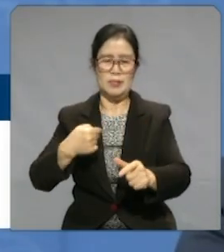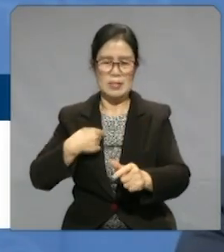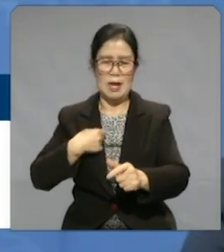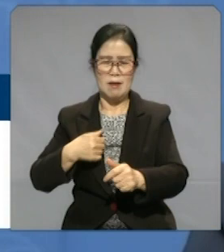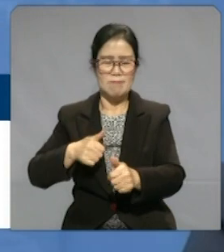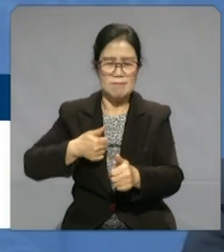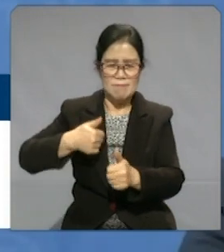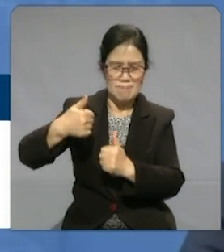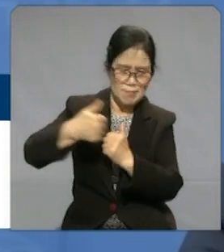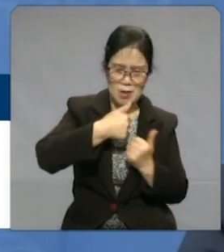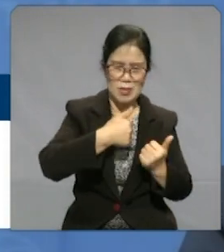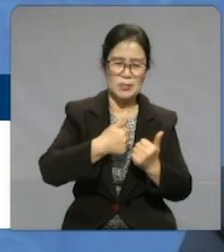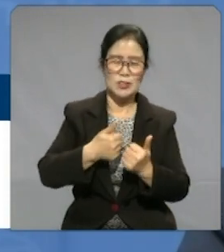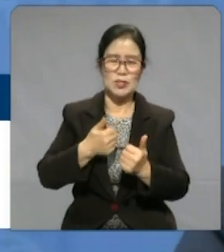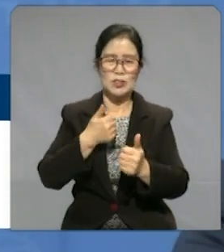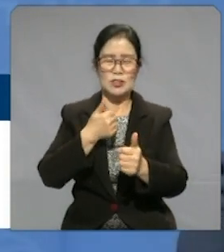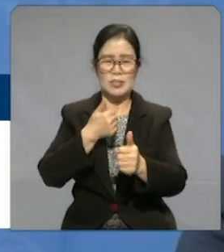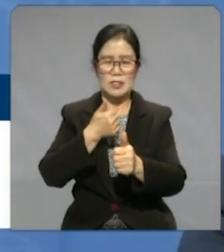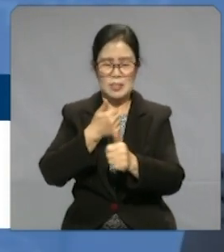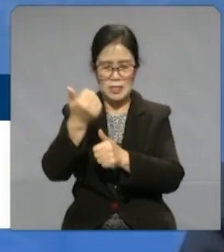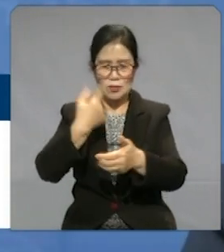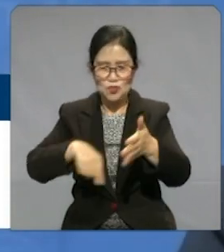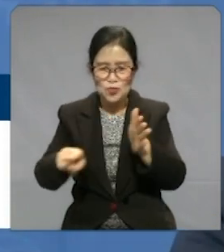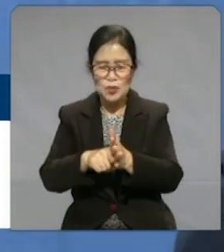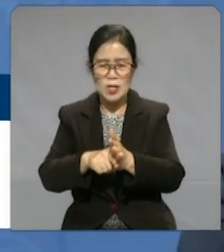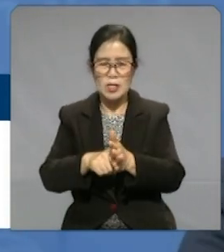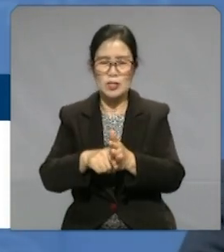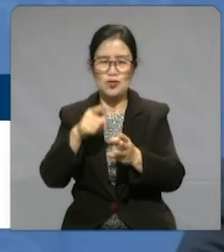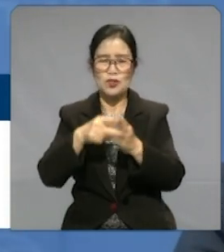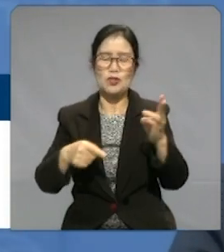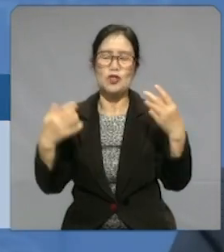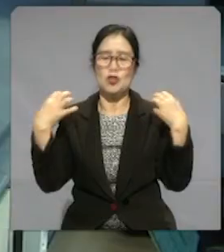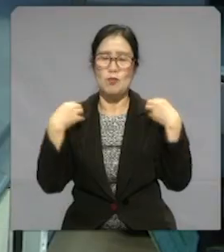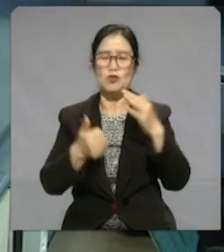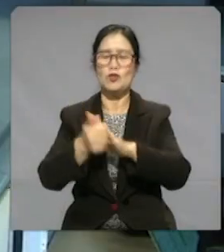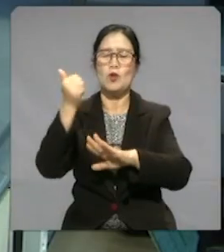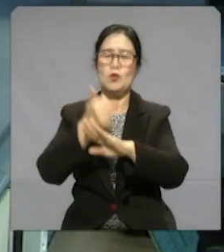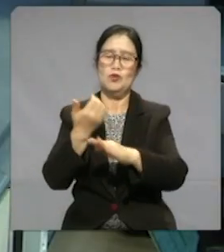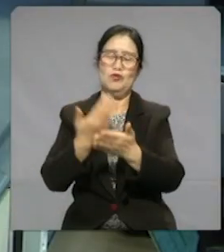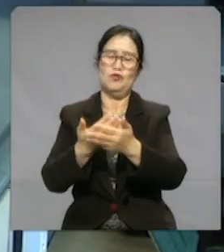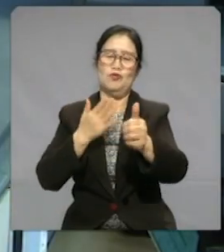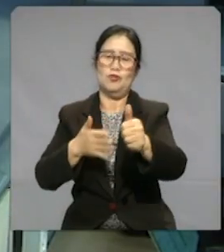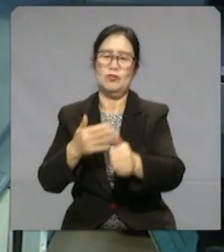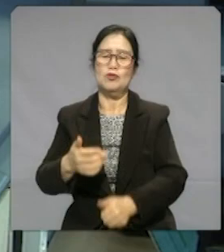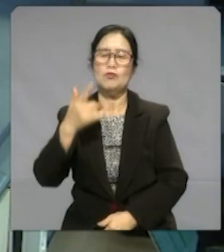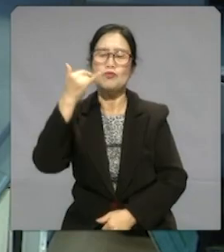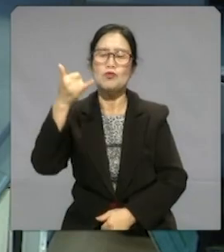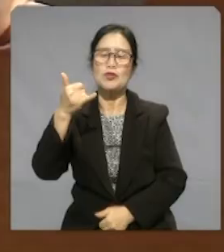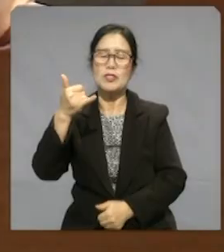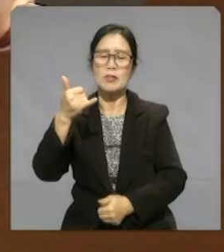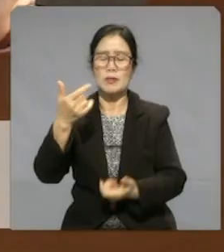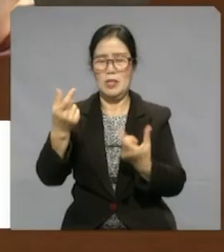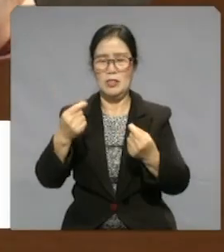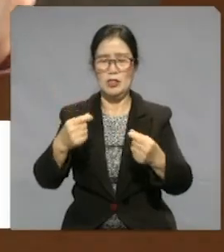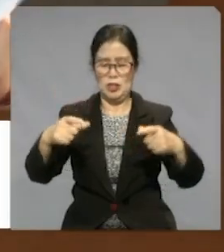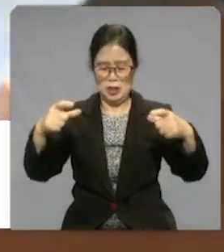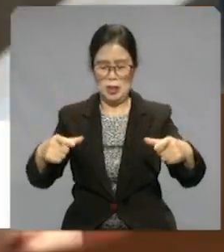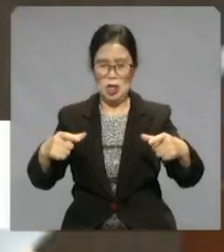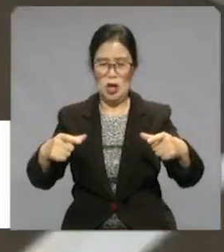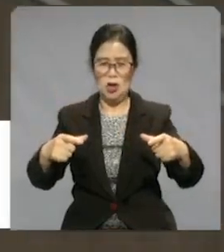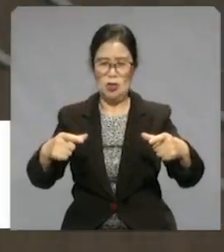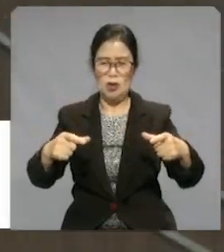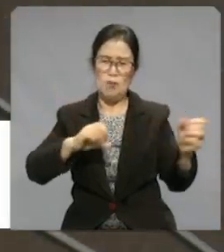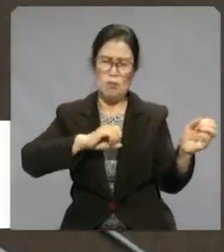승리를 통해 윤석열 정부를 성공시켜 주시길 부탁드립니다. 부모님처럼 모신 지역 주민들을 버리라는